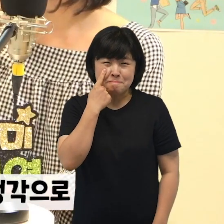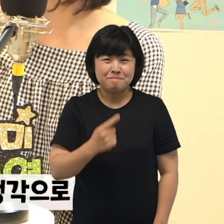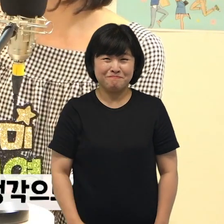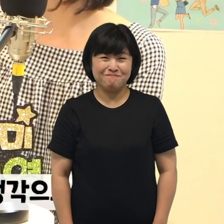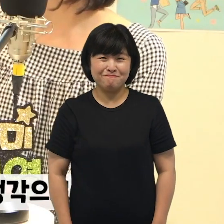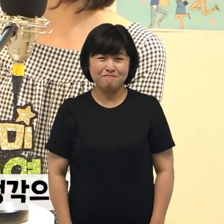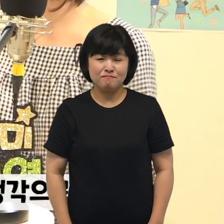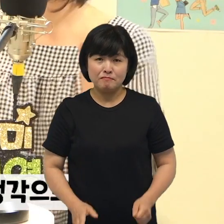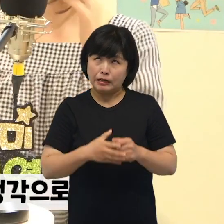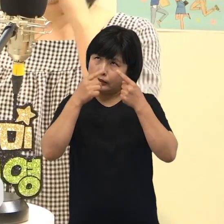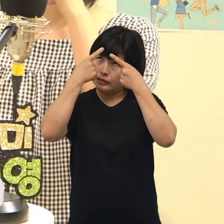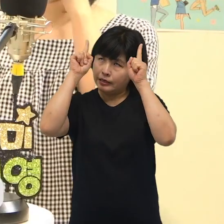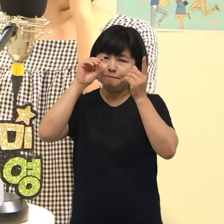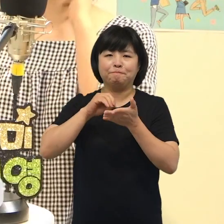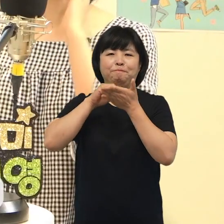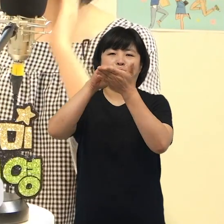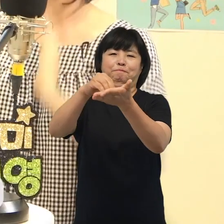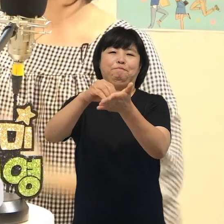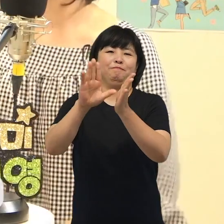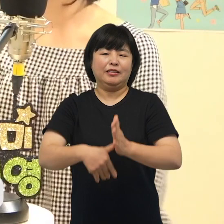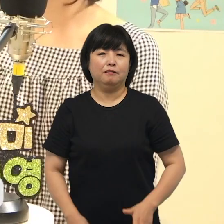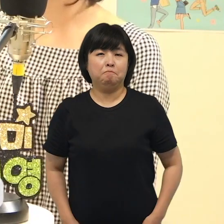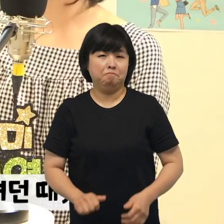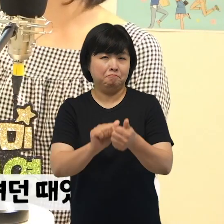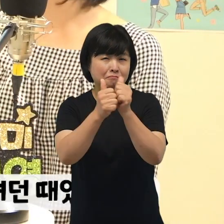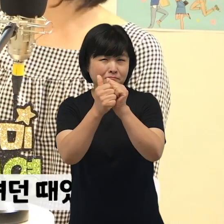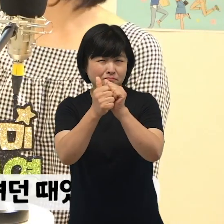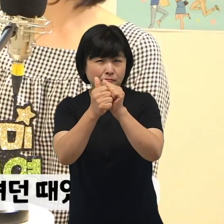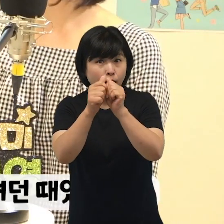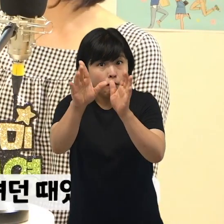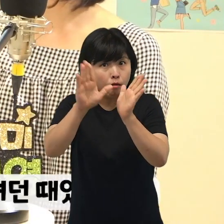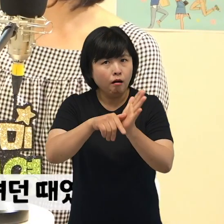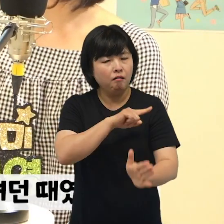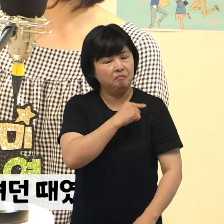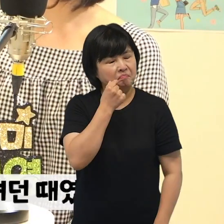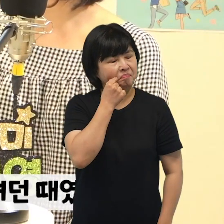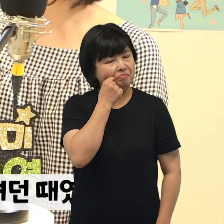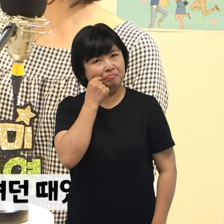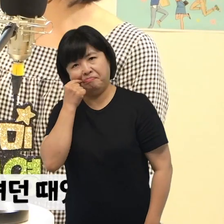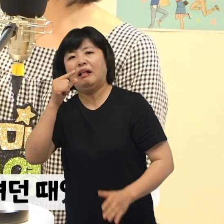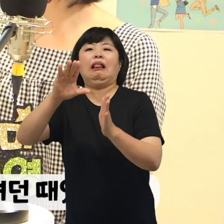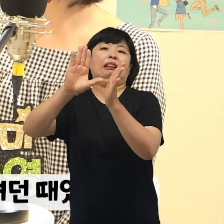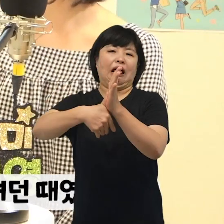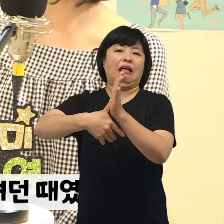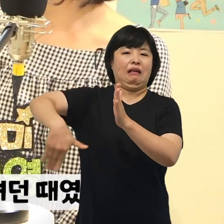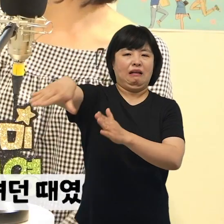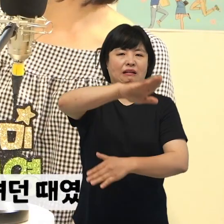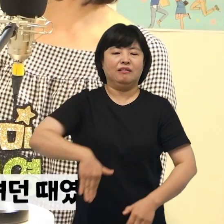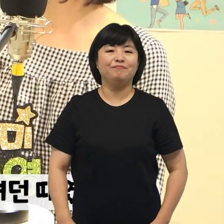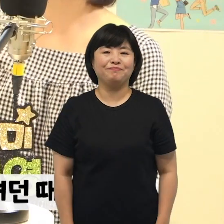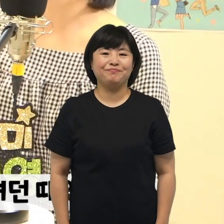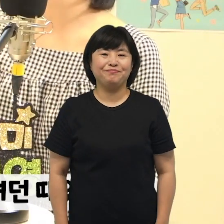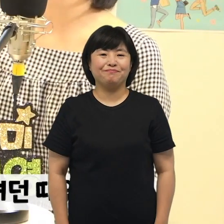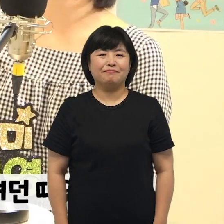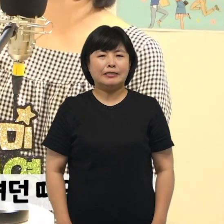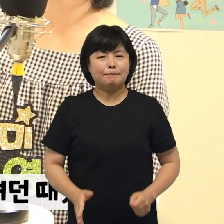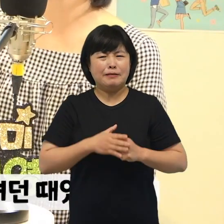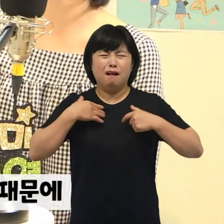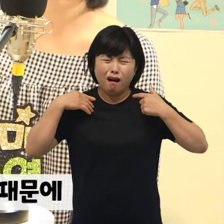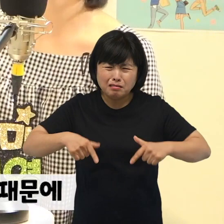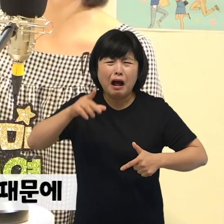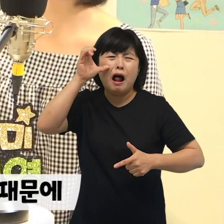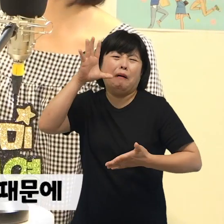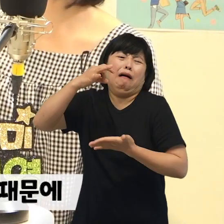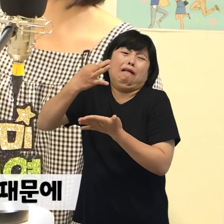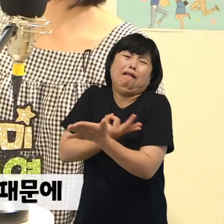노려야겠다라는 생각으로 그 대학교 이제 입학하자마자 그때는 이제 주식이 이제 막 유행을 시작하려던 때였어요.